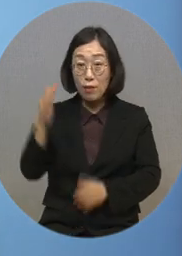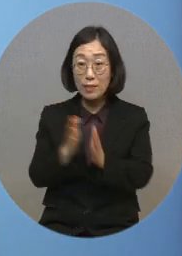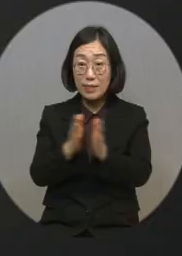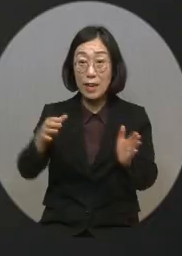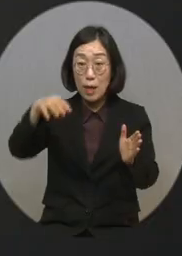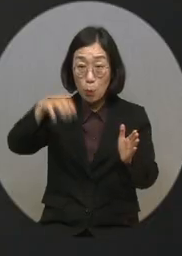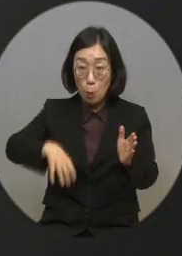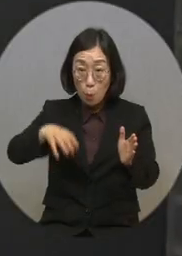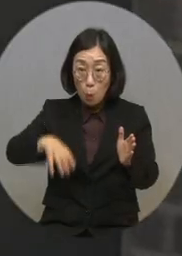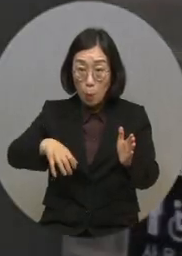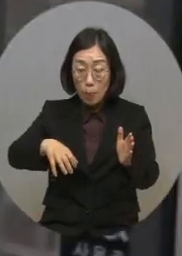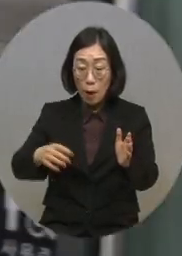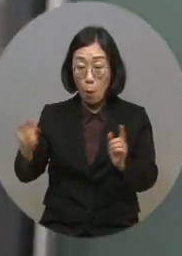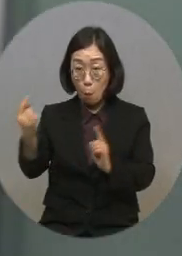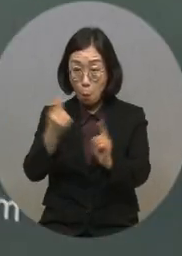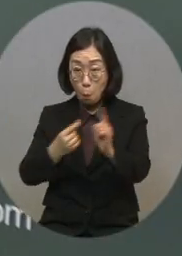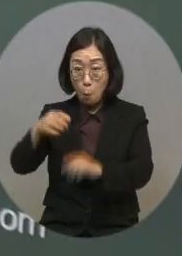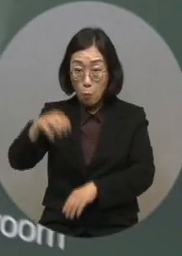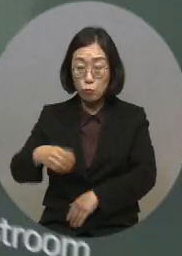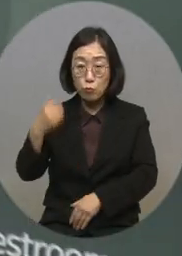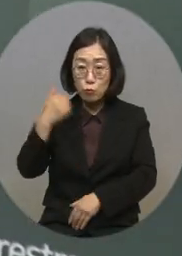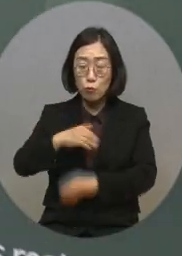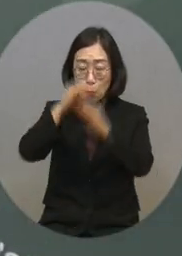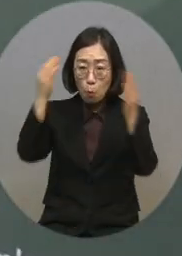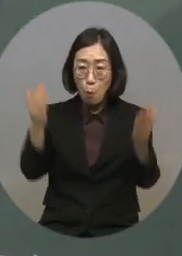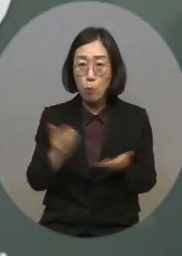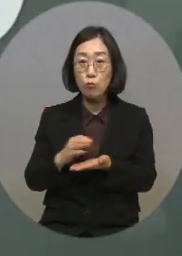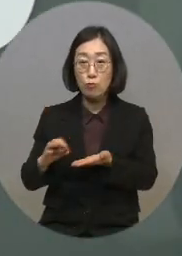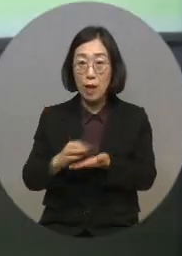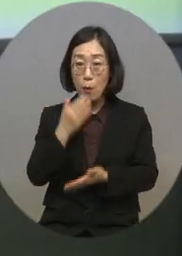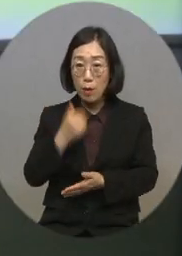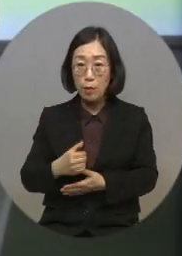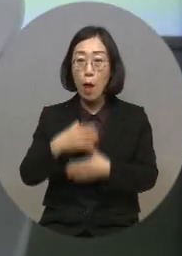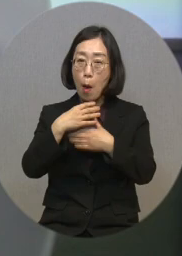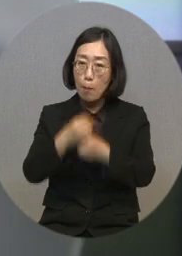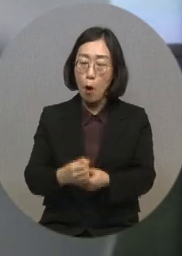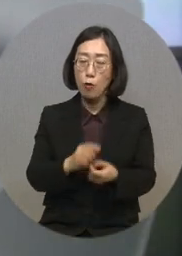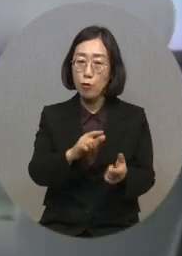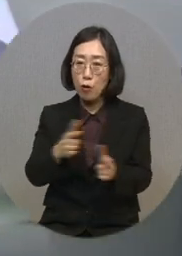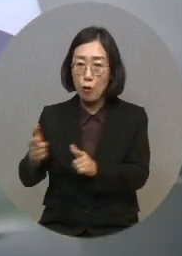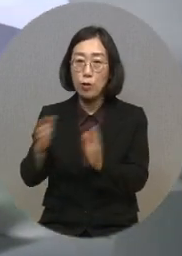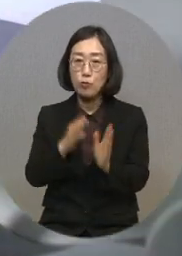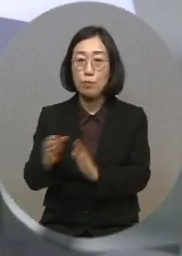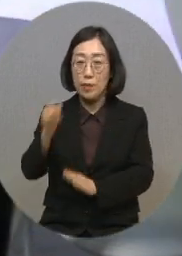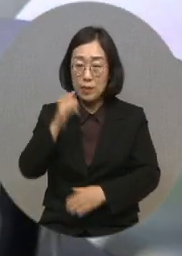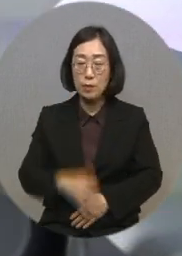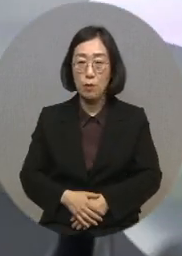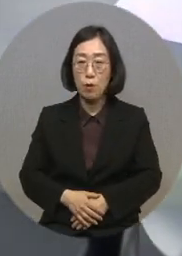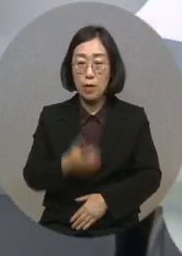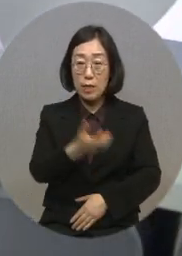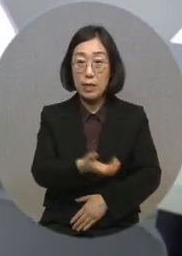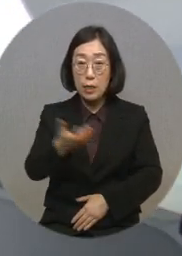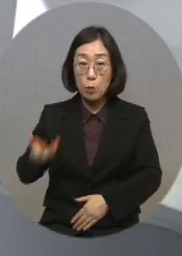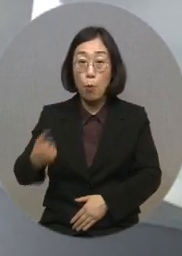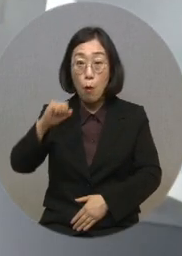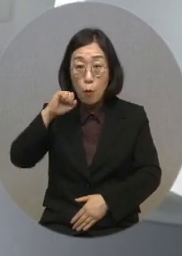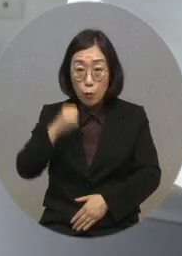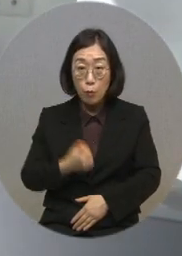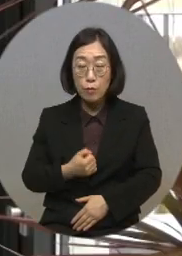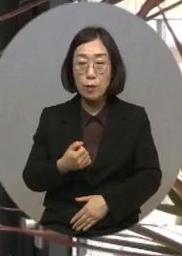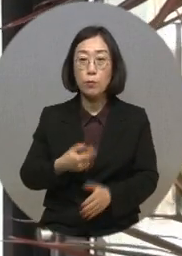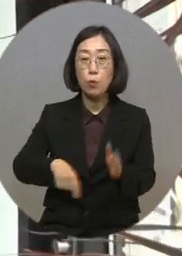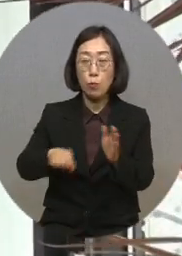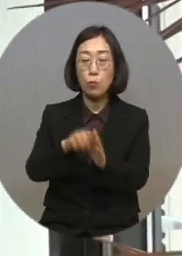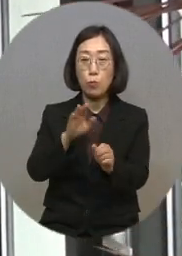만남의 장소부터 누구나 편리하게 사용할 수 있는 시설이 눈에 들어옵니다. 이동에 불편함이 있는 견학 손님을 위한 편의 장비도 준비하고